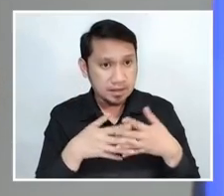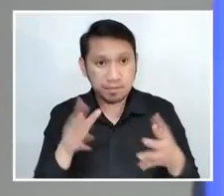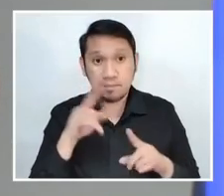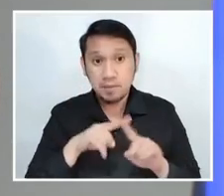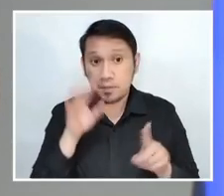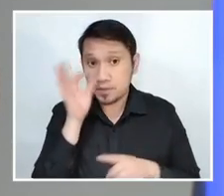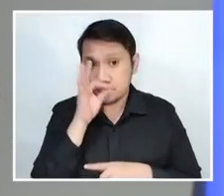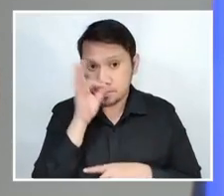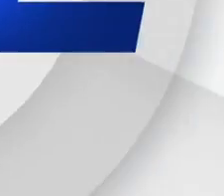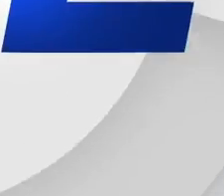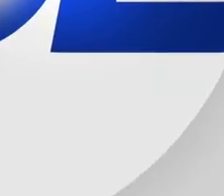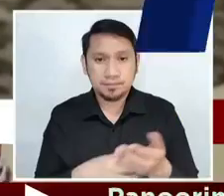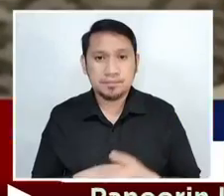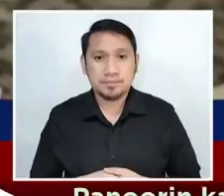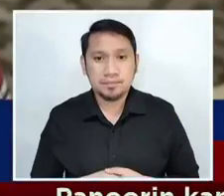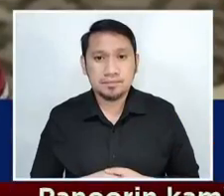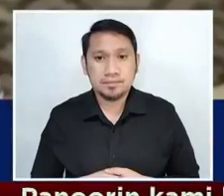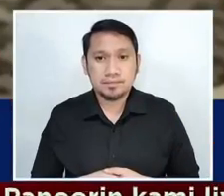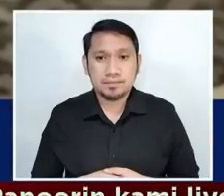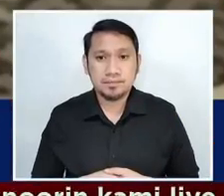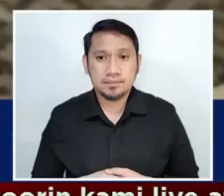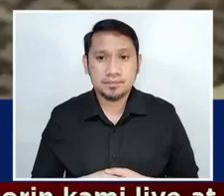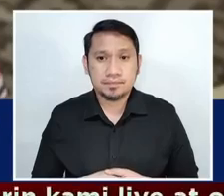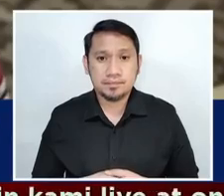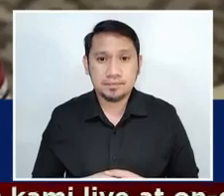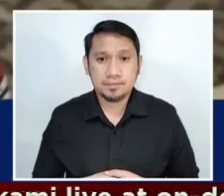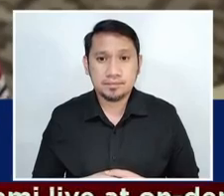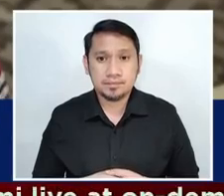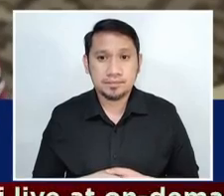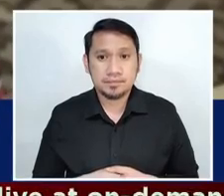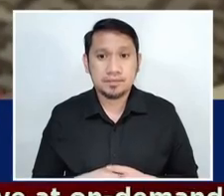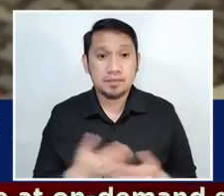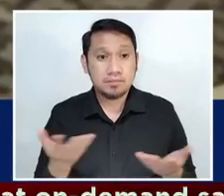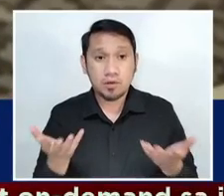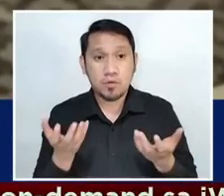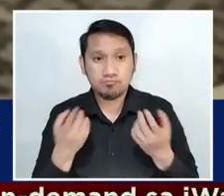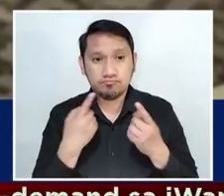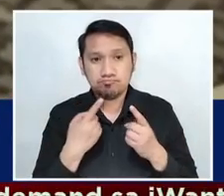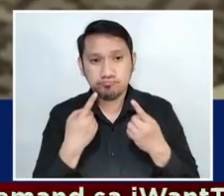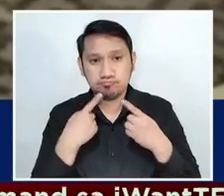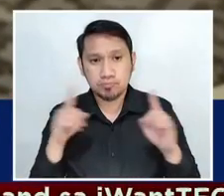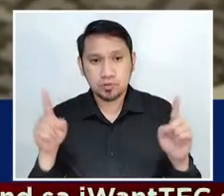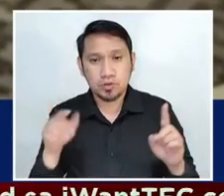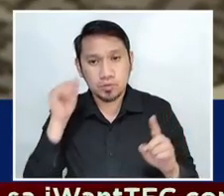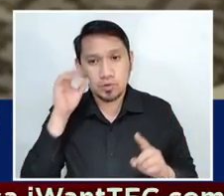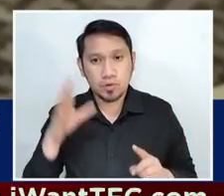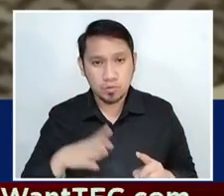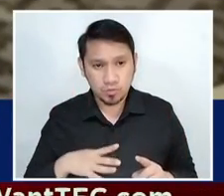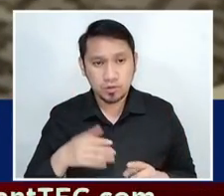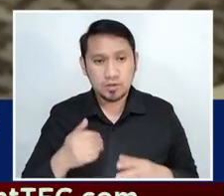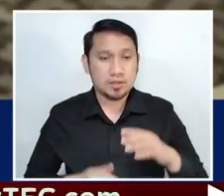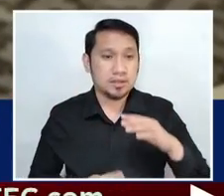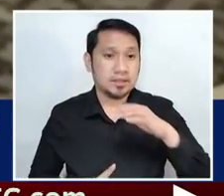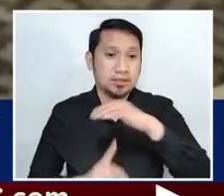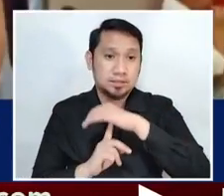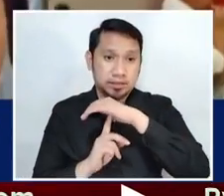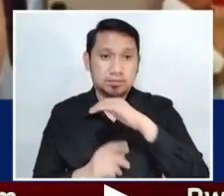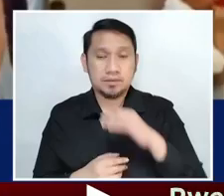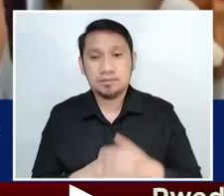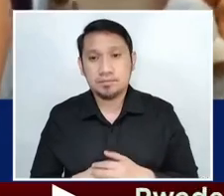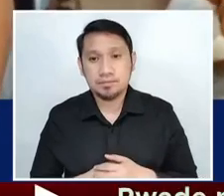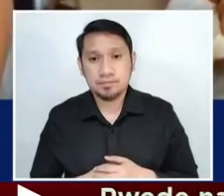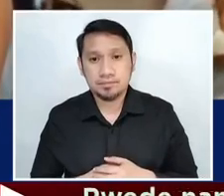Don Tagala. My biggest dream is to be like the woman world champion in the whole entire